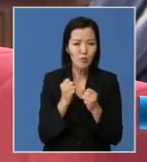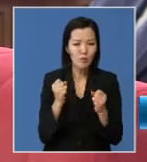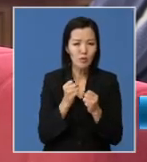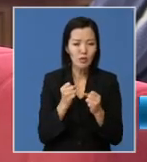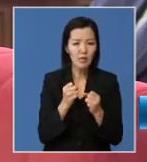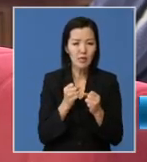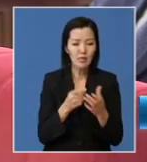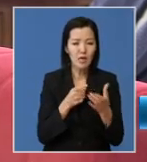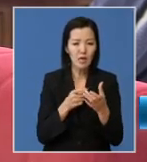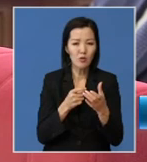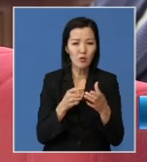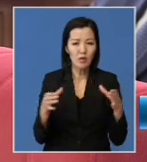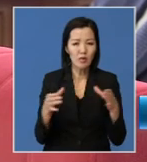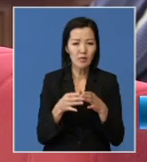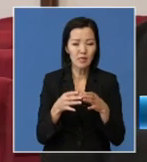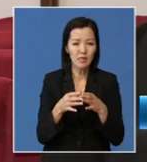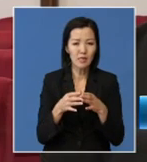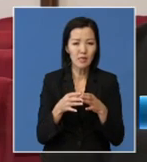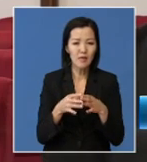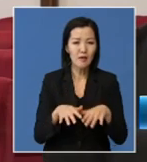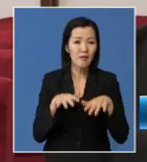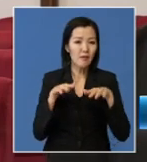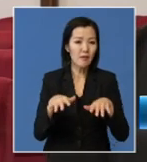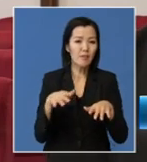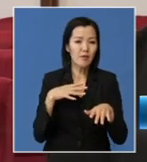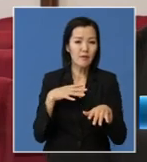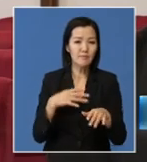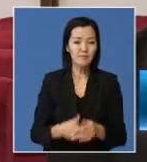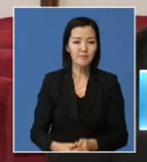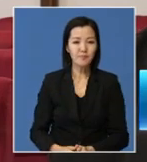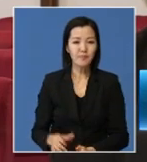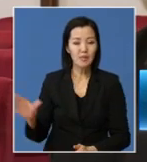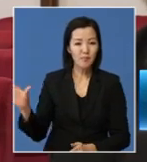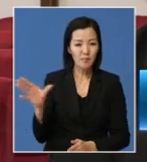қаруланған әскерлердің шабуылына ұшыраған. Бәріміз тырқыратқан кезде